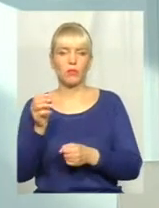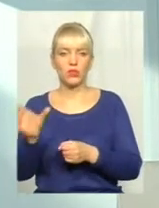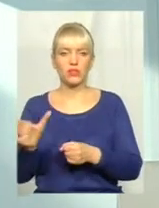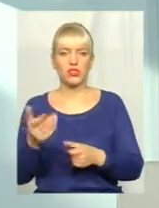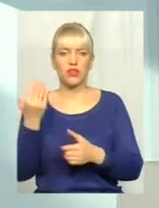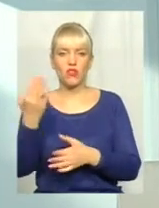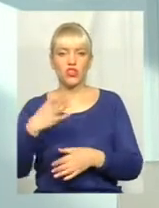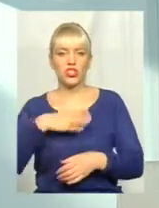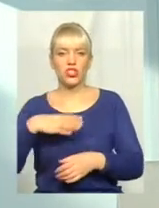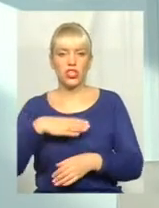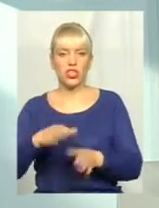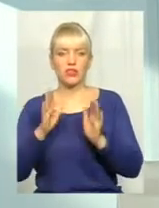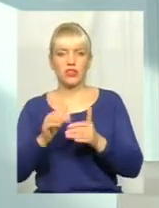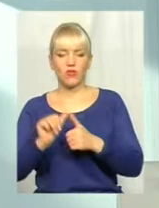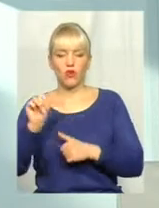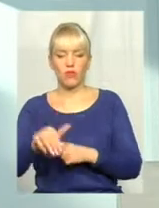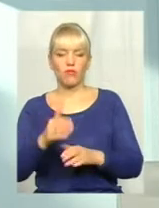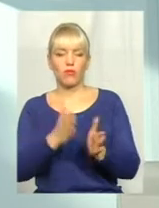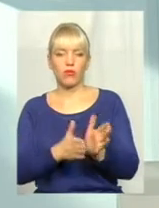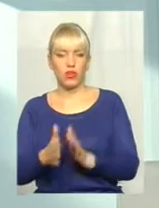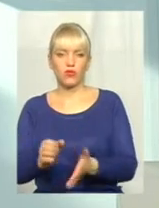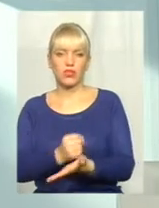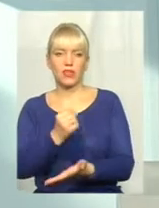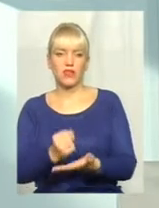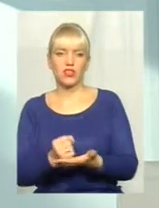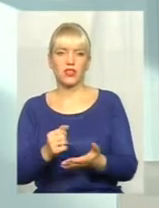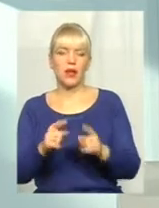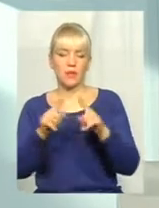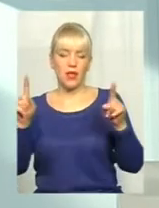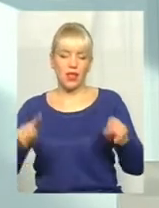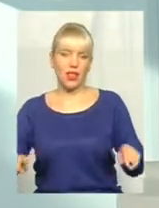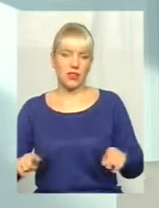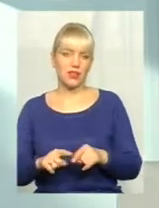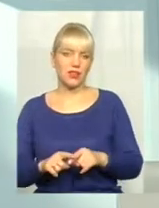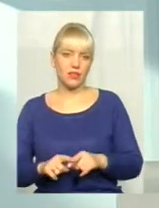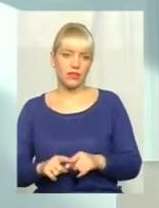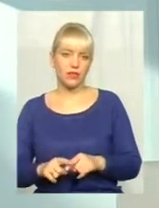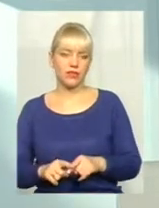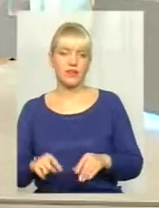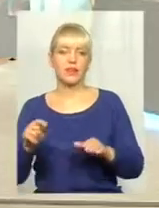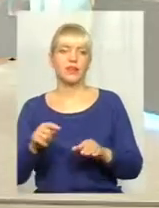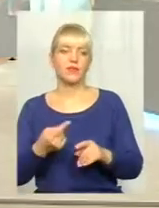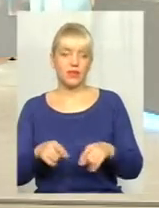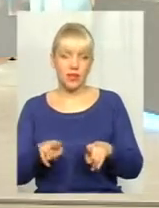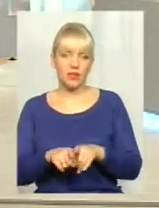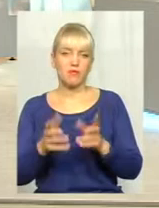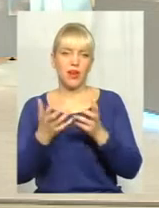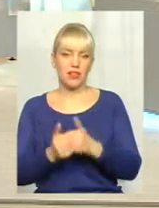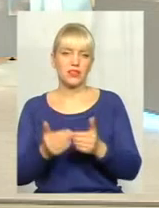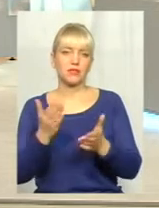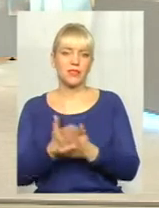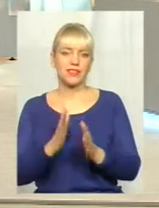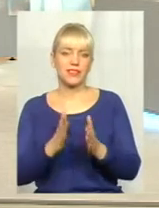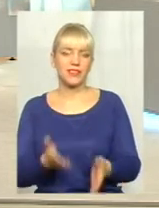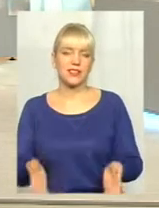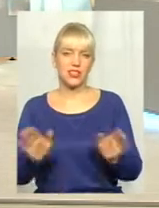тільки окремого порядку, там затвердження бланків, таке для них. Тобто, у них такого не було. Механізми є, лишились